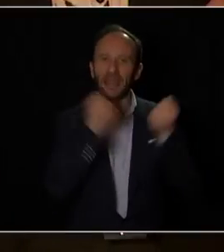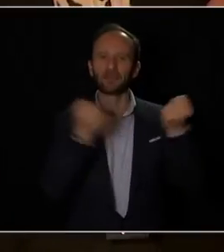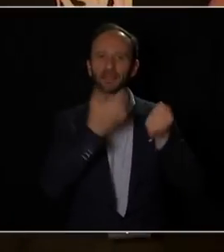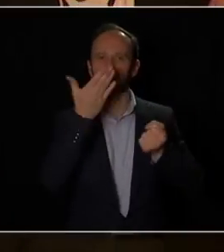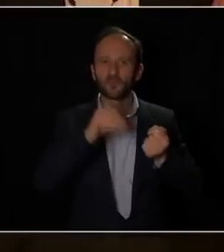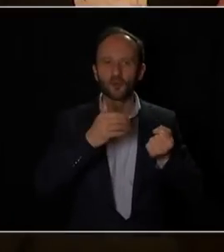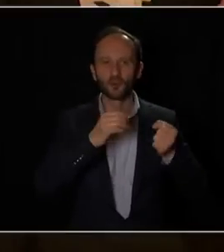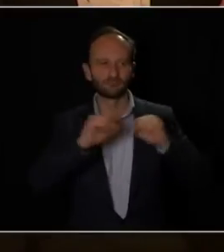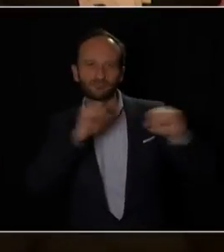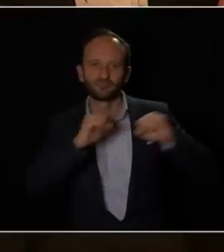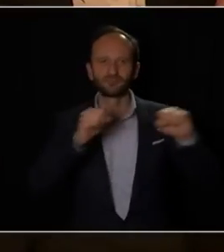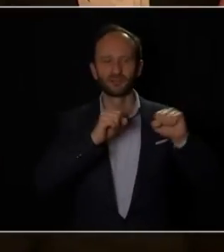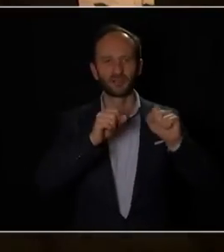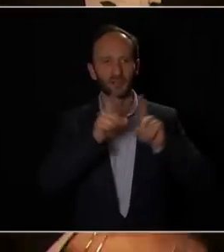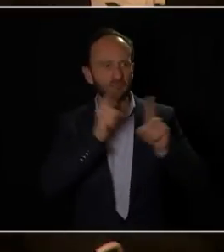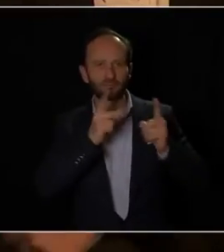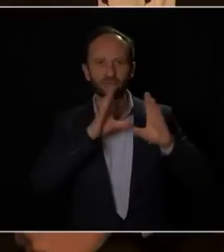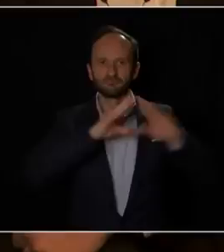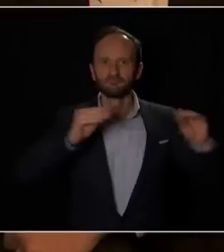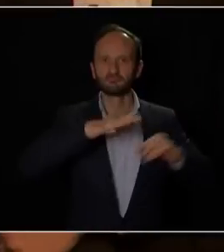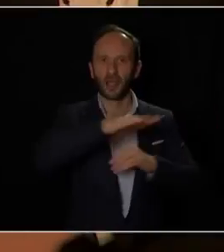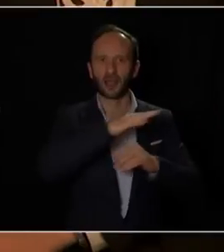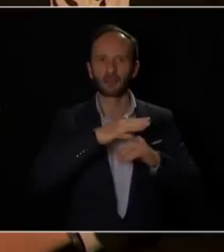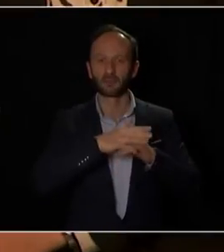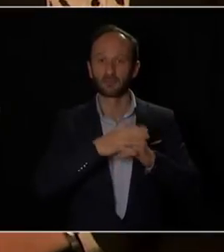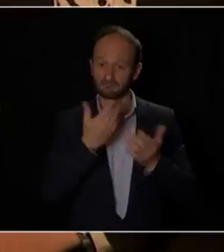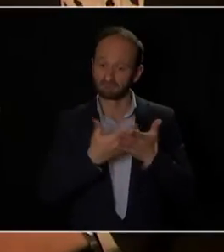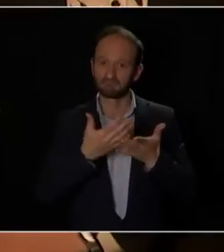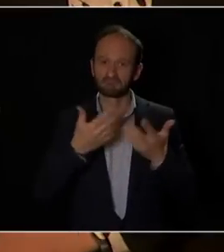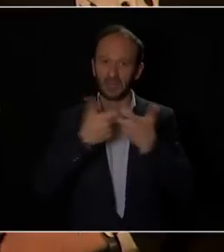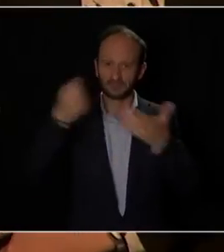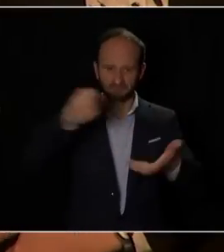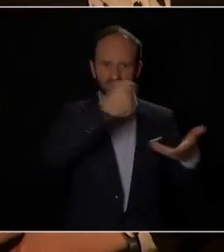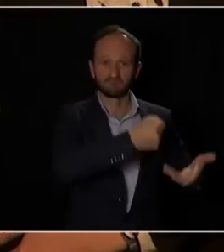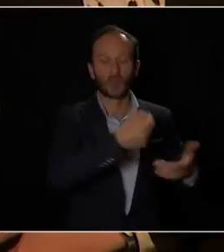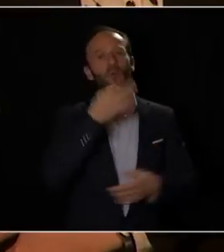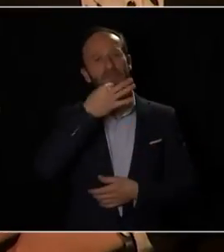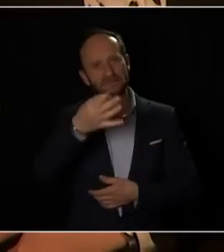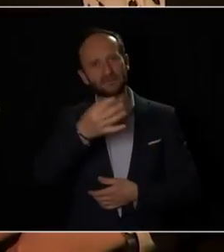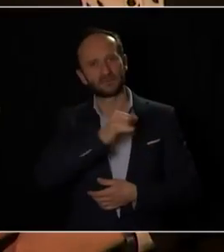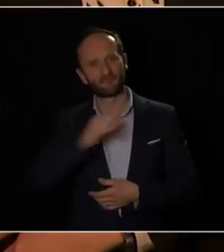attractif et plus apaisé. Oui, je le dis ici avec force et vigueur,